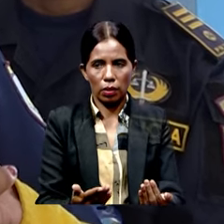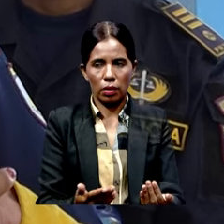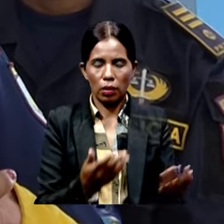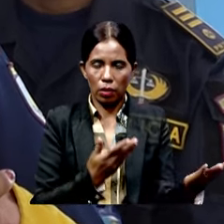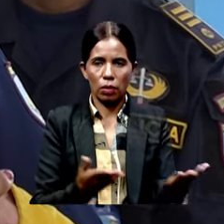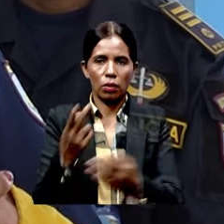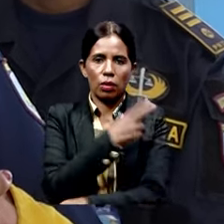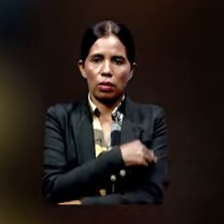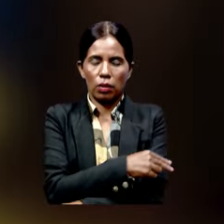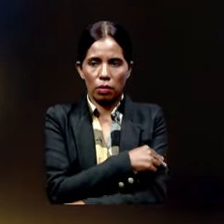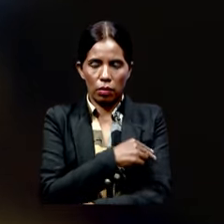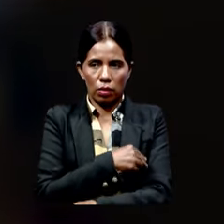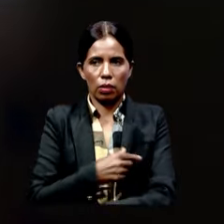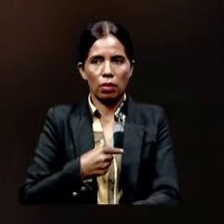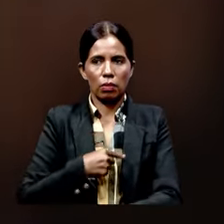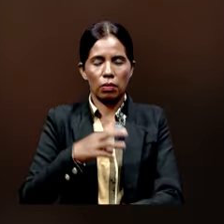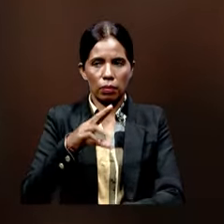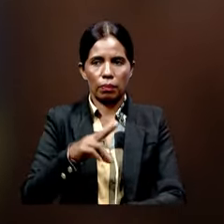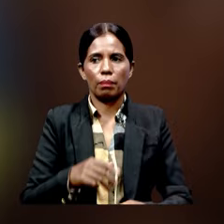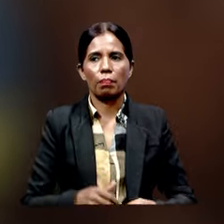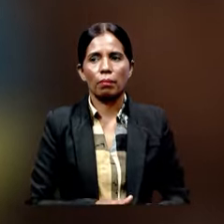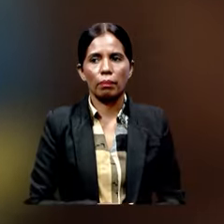lur keres bai hospital gidu per halo tratamento